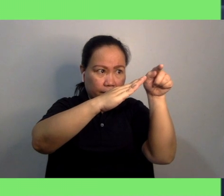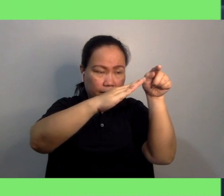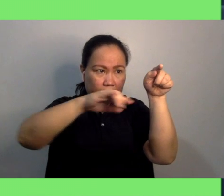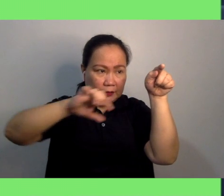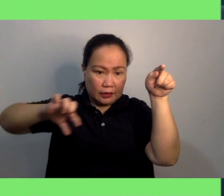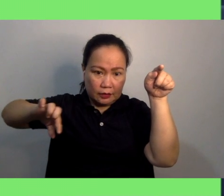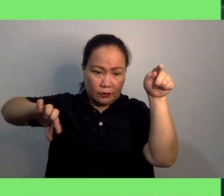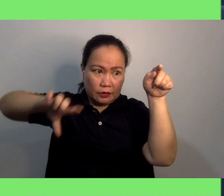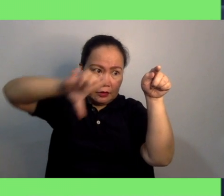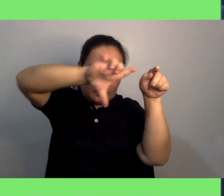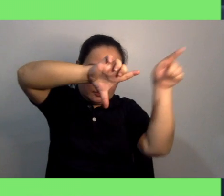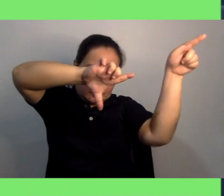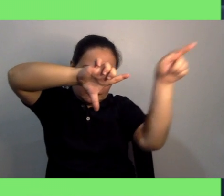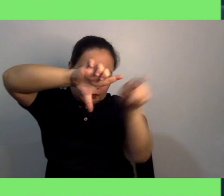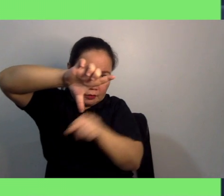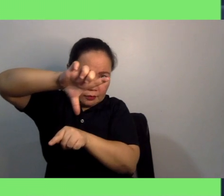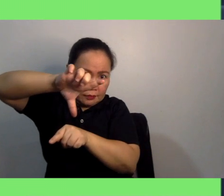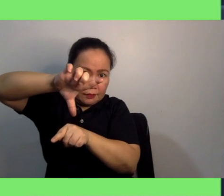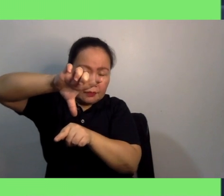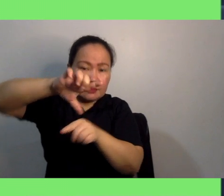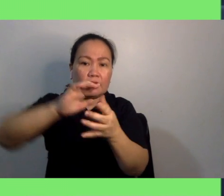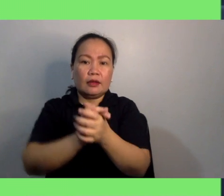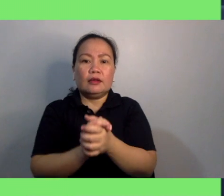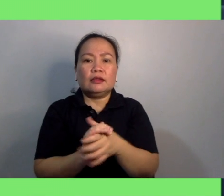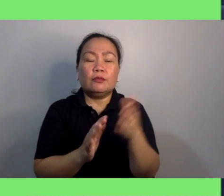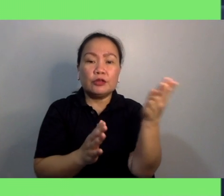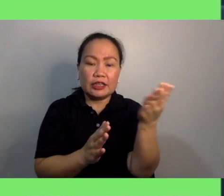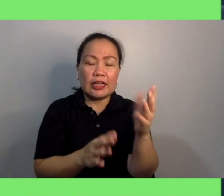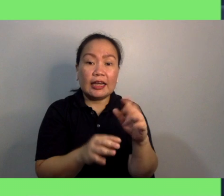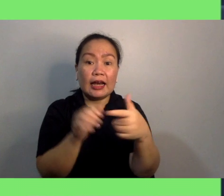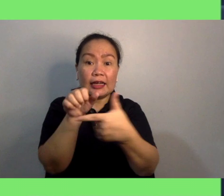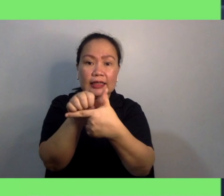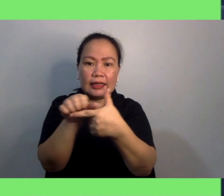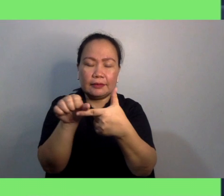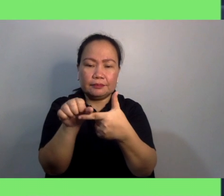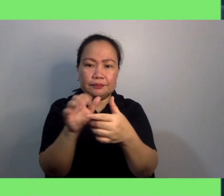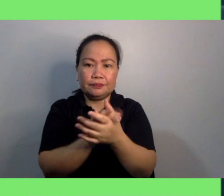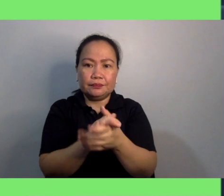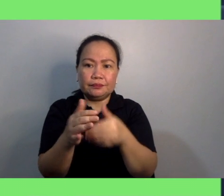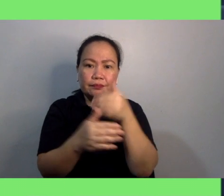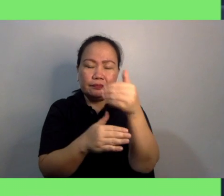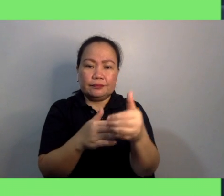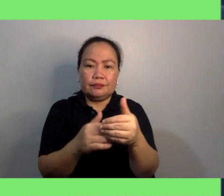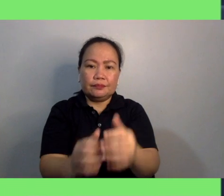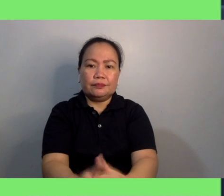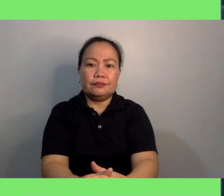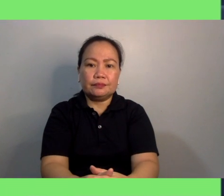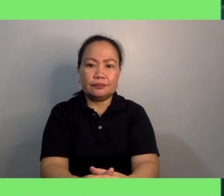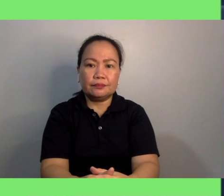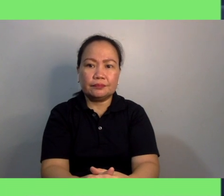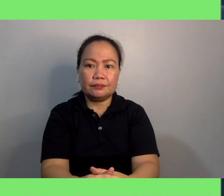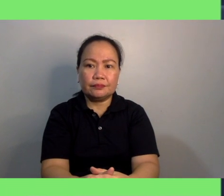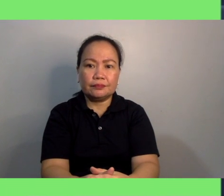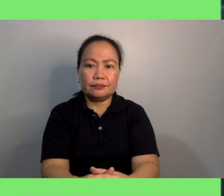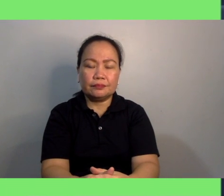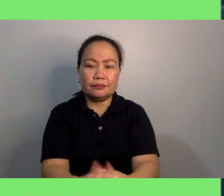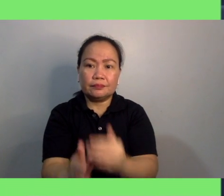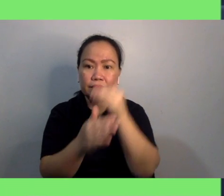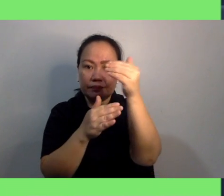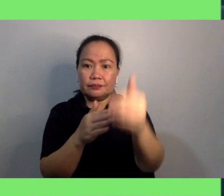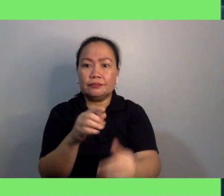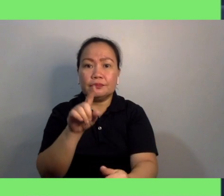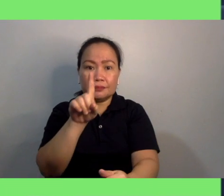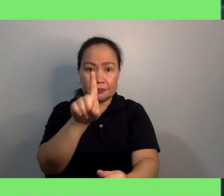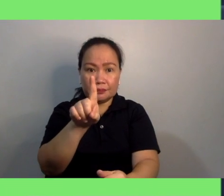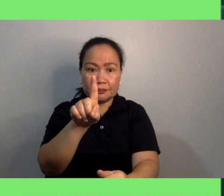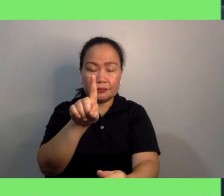siya doon. Okay? So, ito ang magiging angle mo. Okay, next. So, dito naman, 125